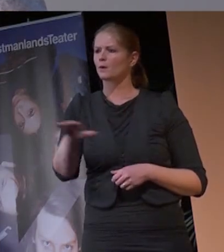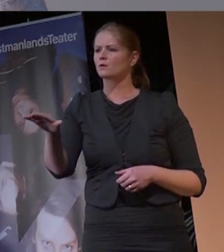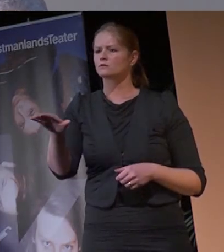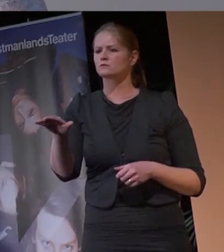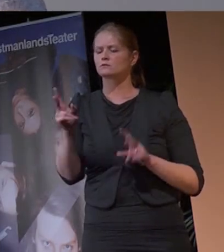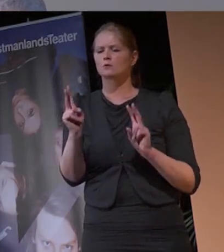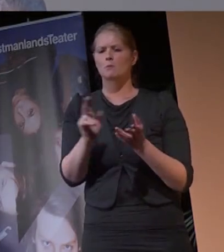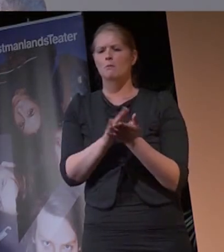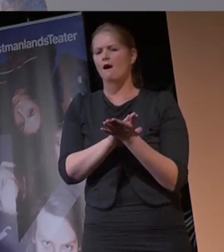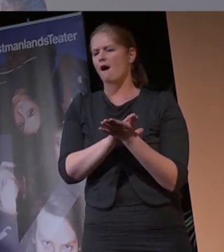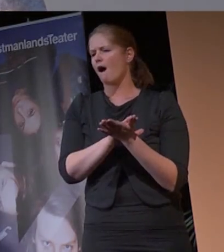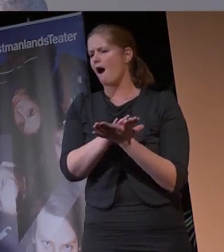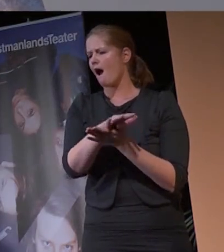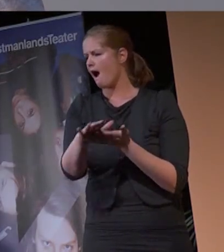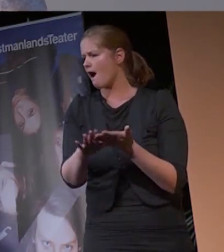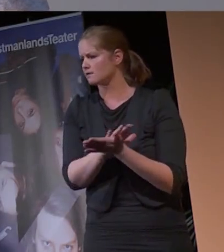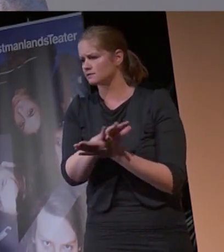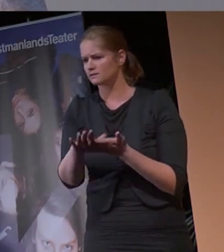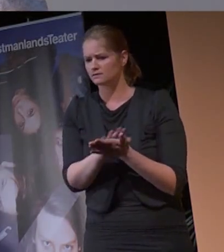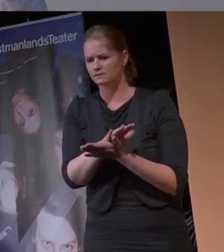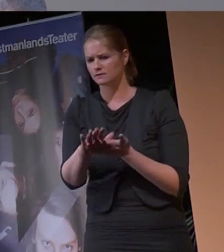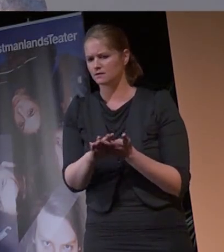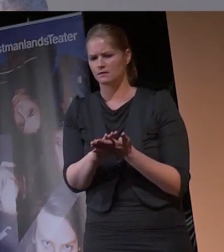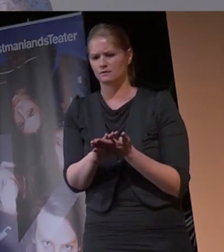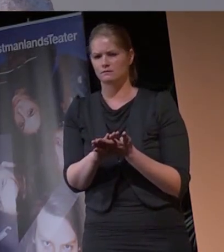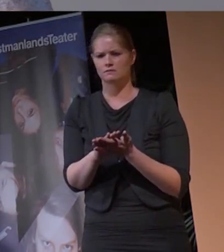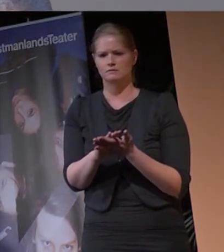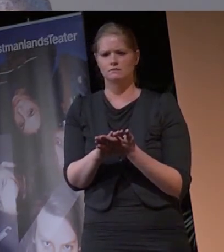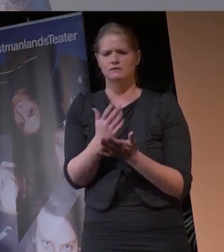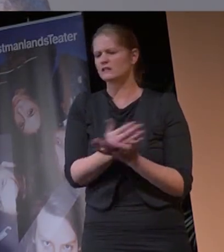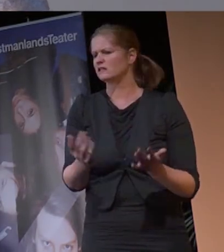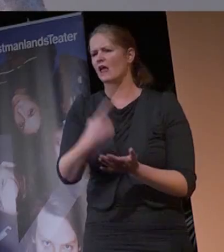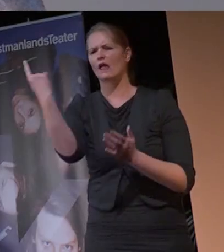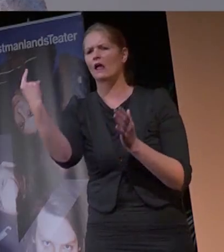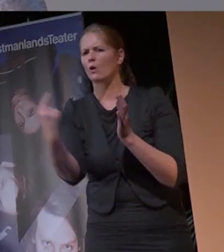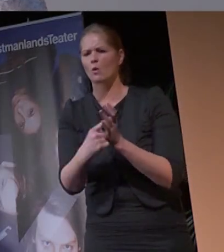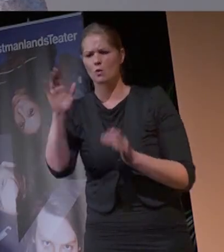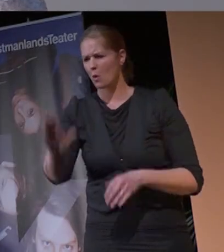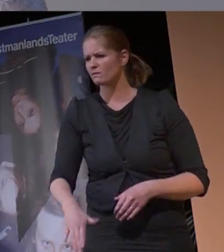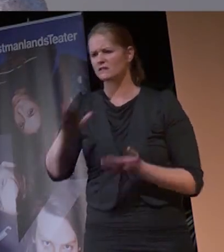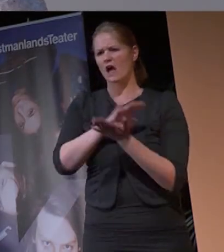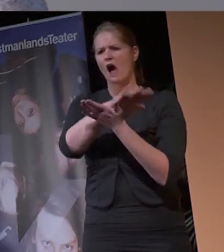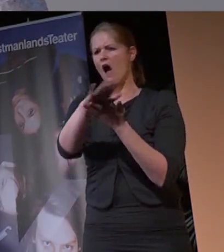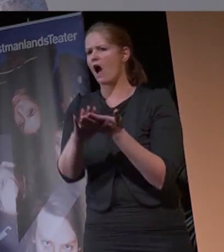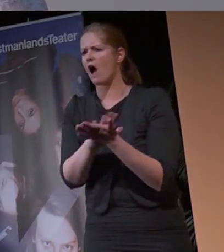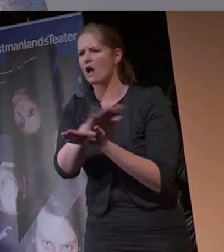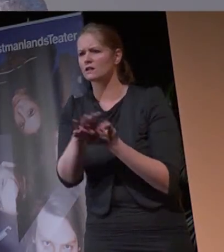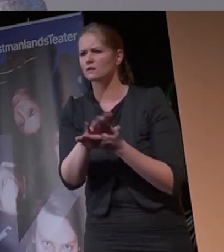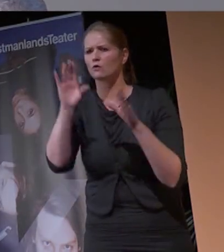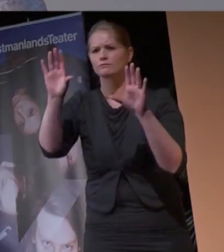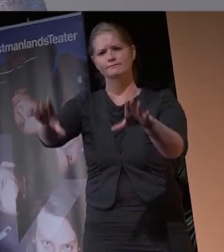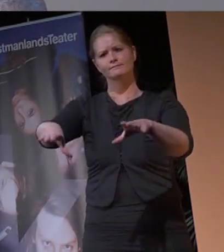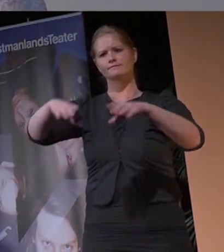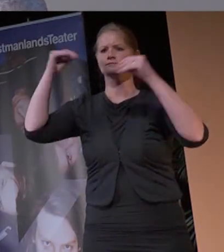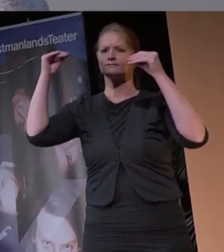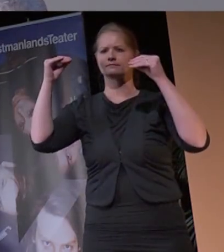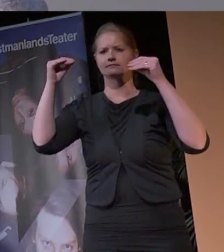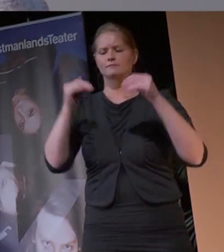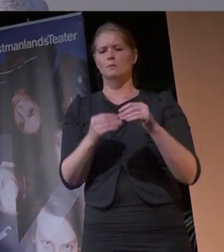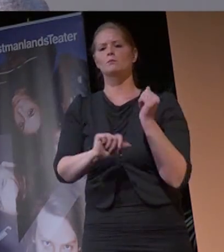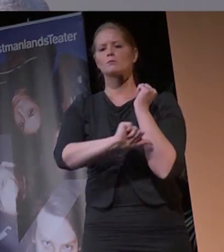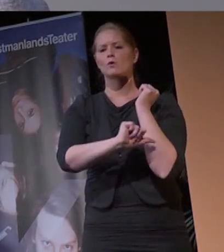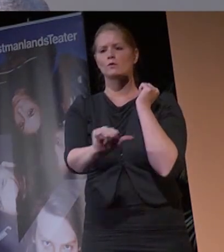någonsin, inte en endaste gång under sin uppväxt, får ta del av professionell scenkonst. Så